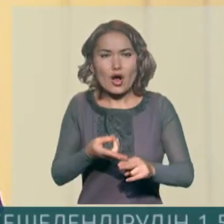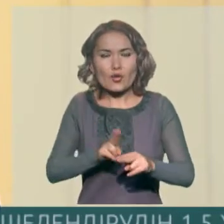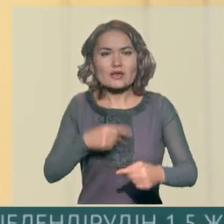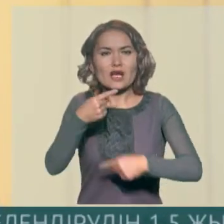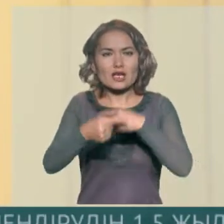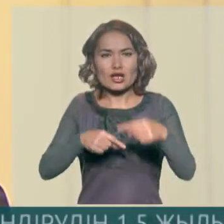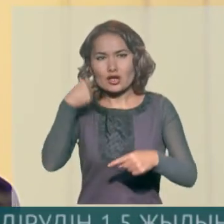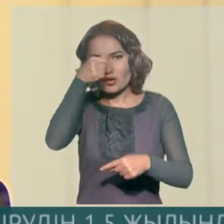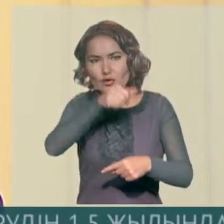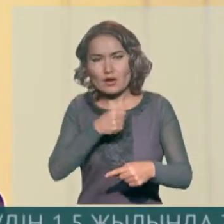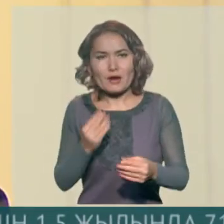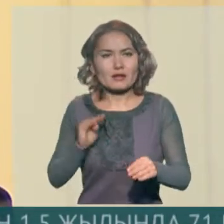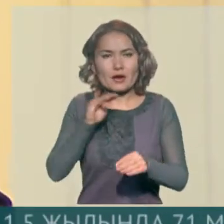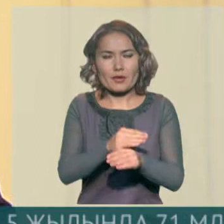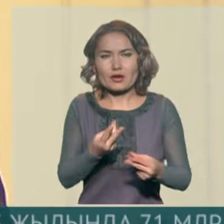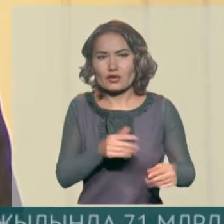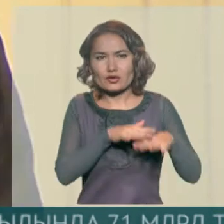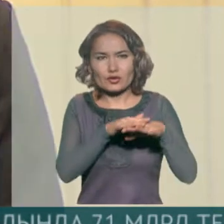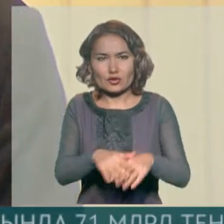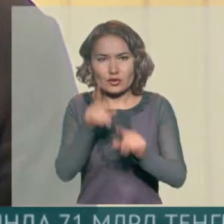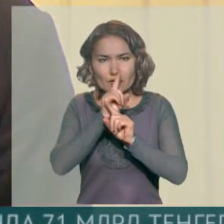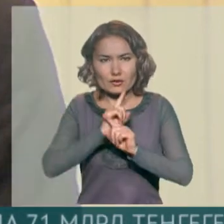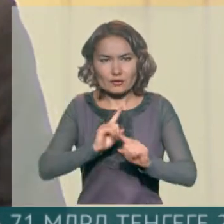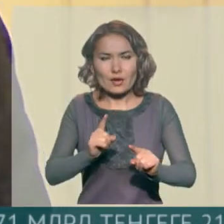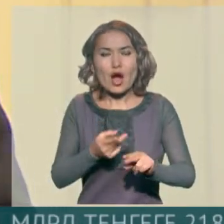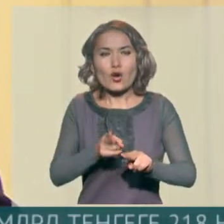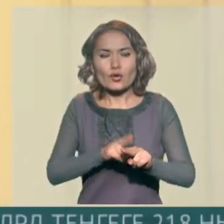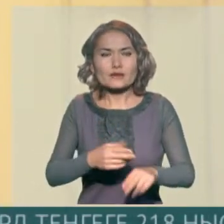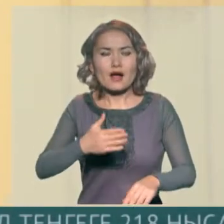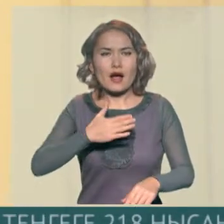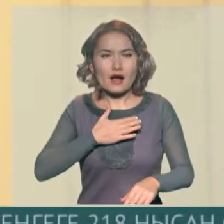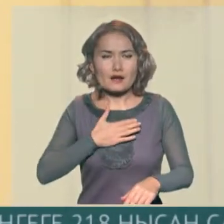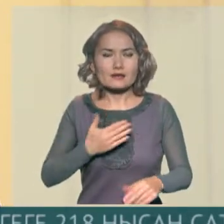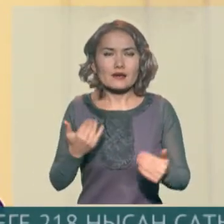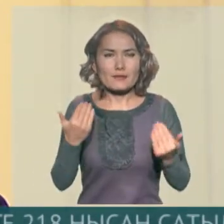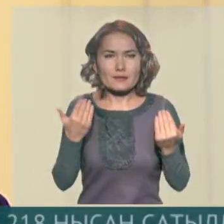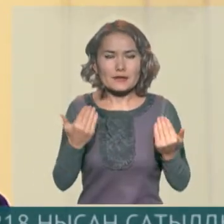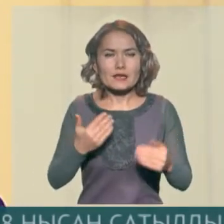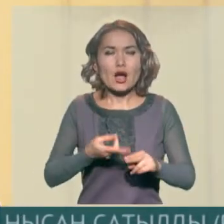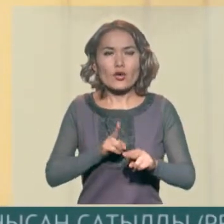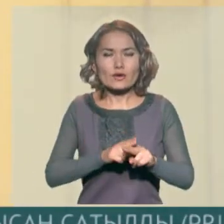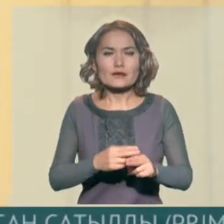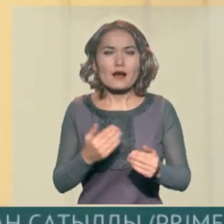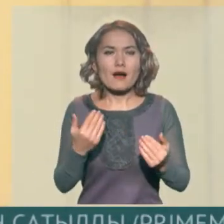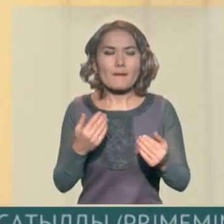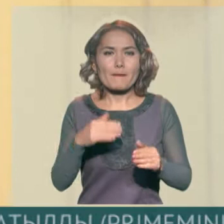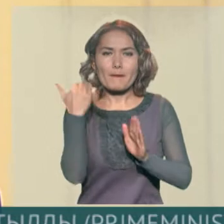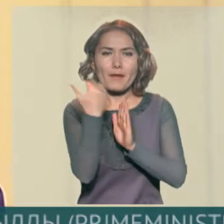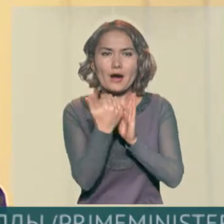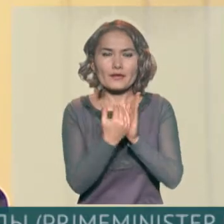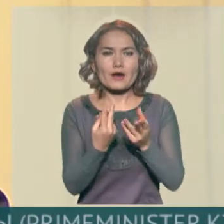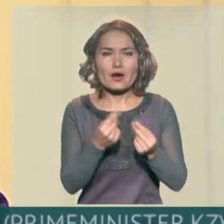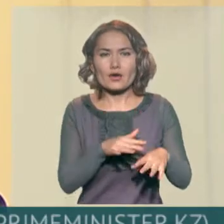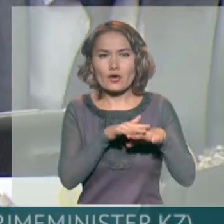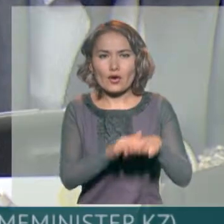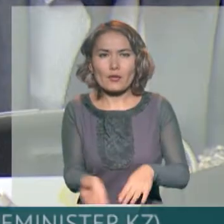жұмыстарын қарқынды жүргізіп жатқан өңірлерге бағыттауды ұсынамыз. Қолдағы мәліметтерге қарағанда, Нұрлы жол бағдарламасы бойынша бөлінген